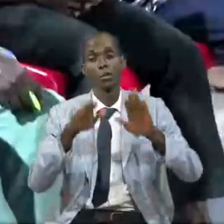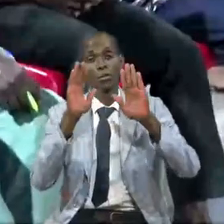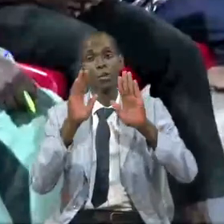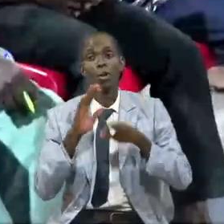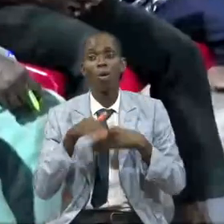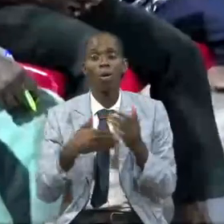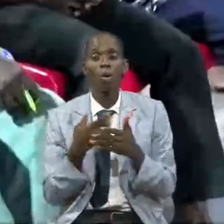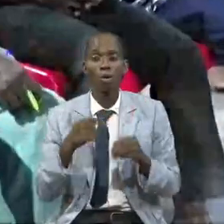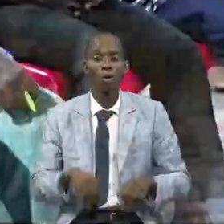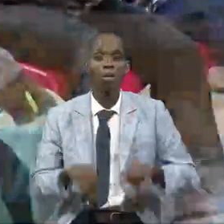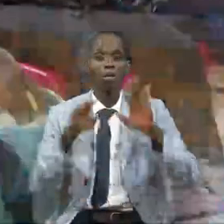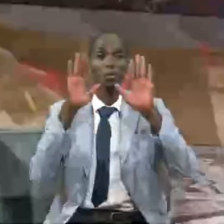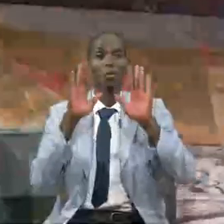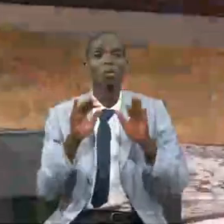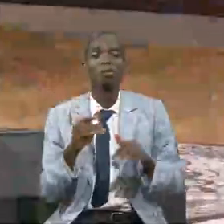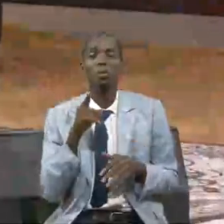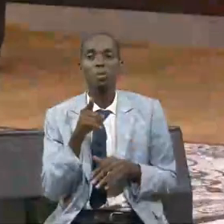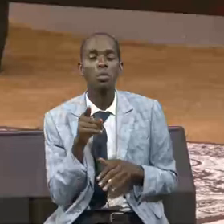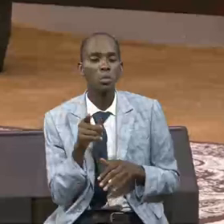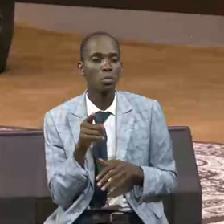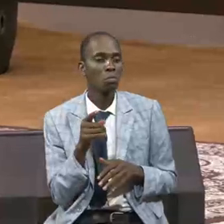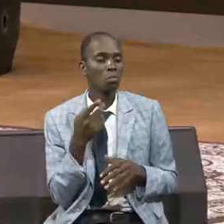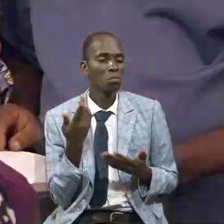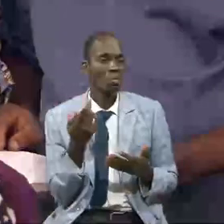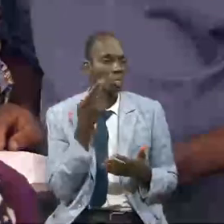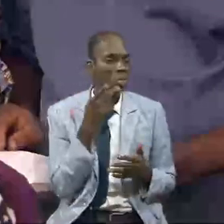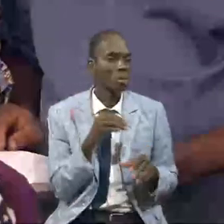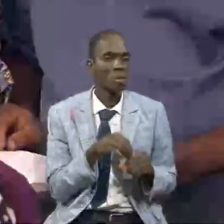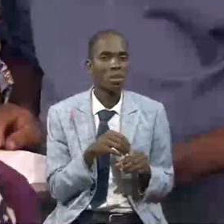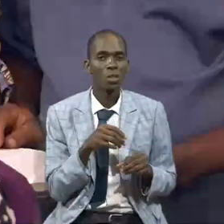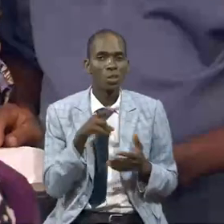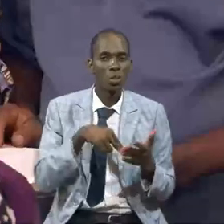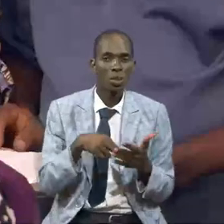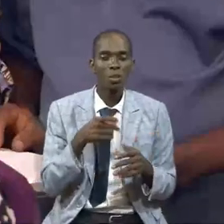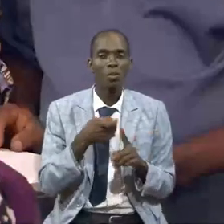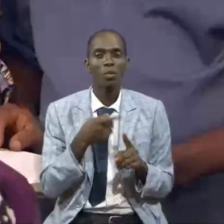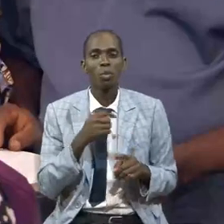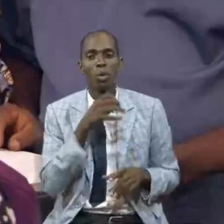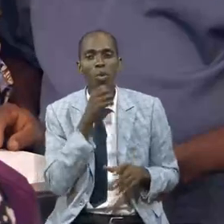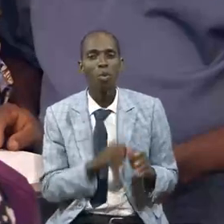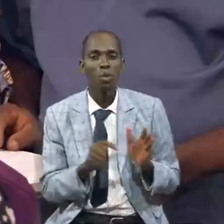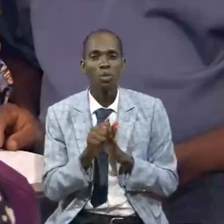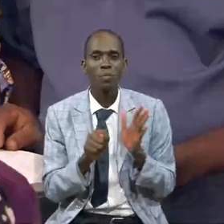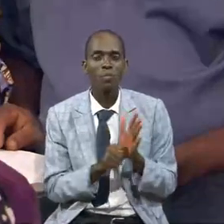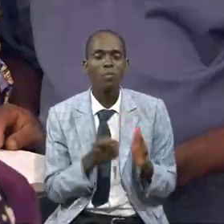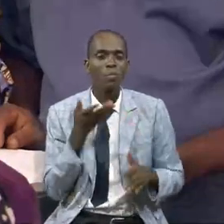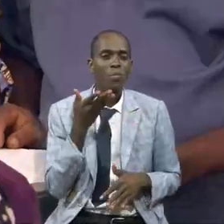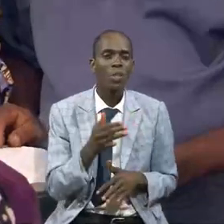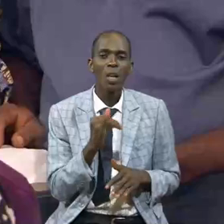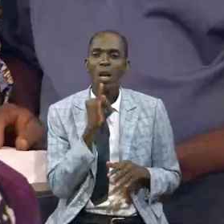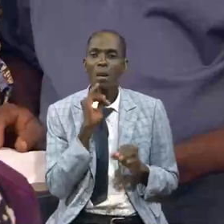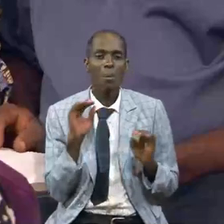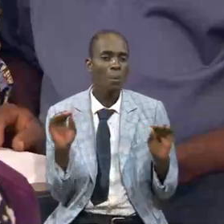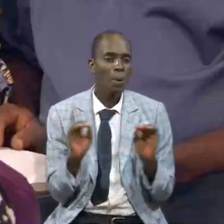cela. Tous les sacrifices que vous avez lus dans l'Ancien Testament, les holocaustes que vous avez lus dans l'Ancien Testament, il